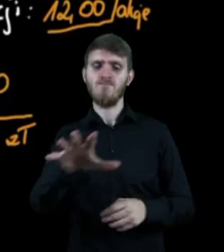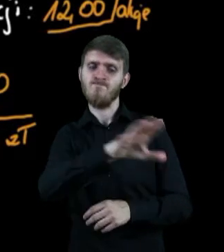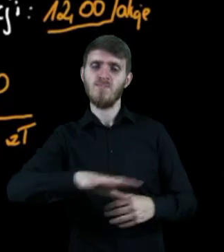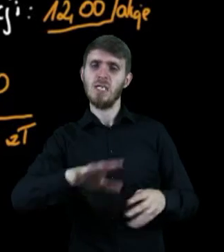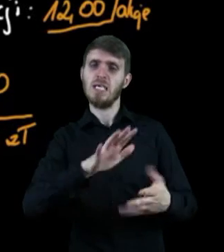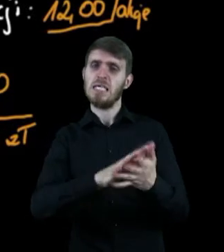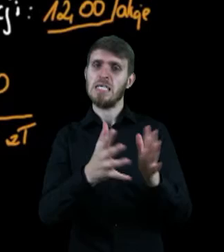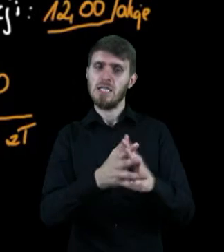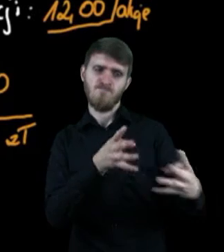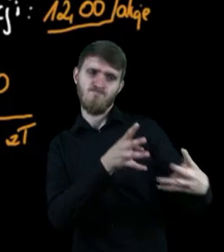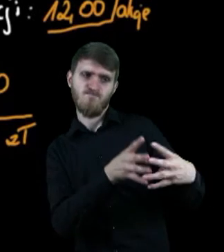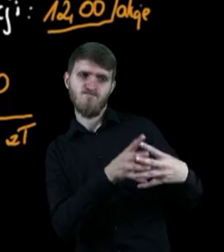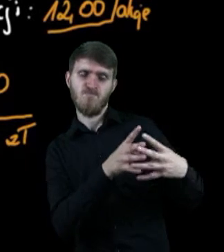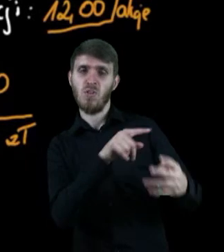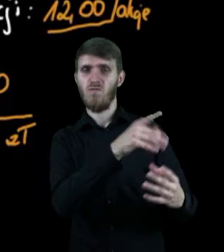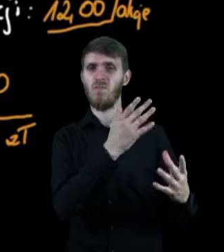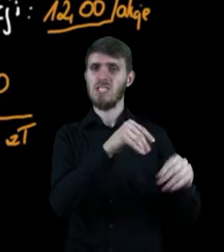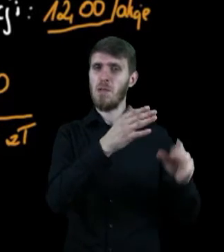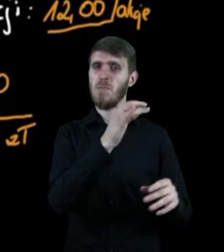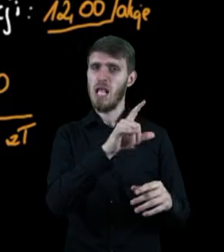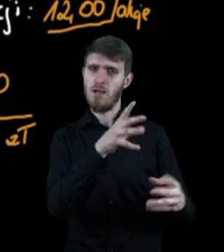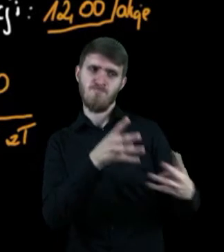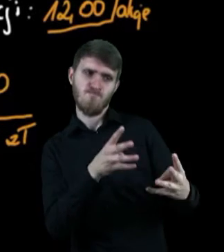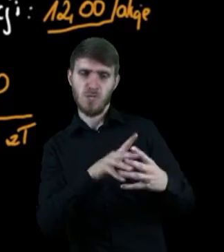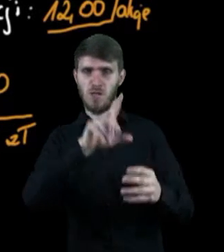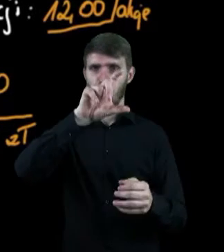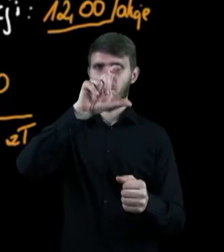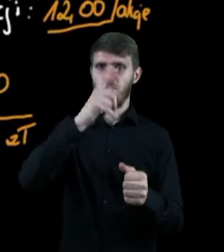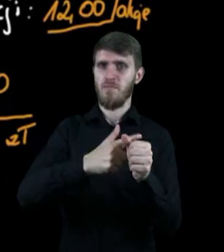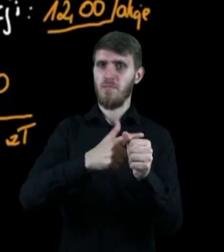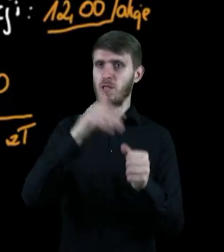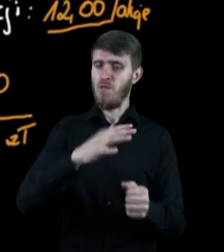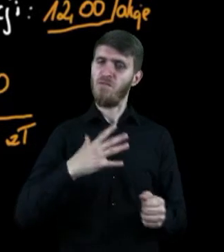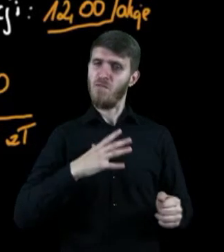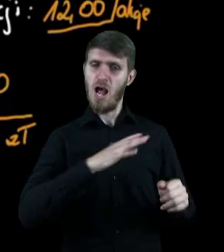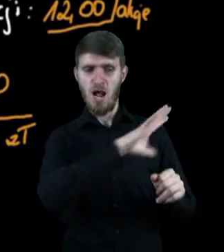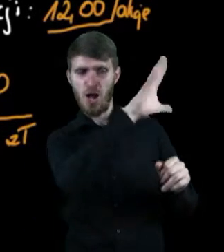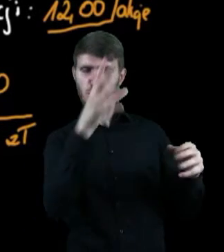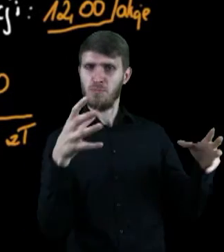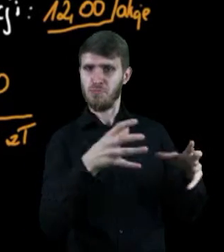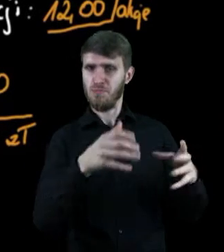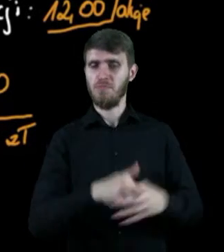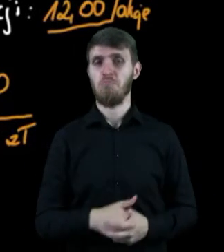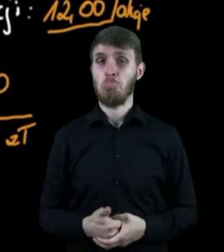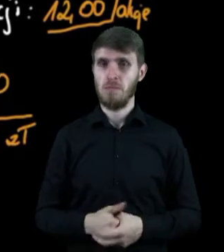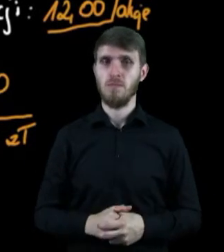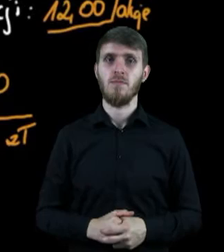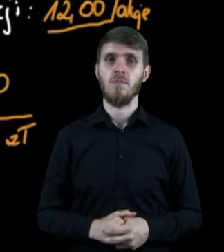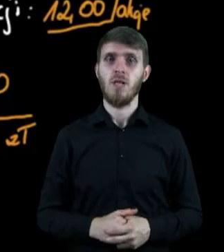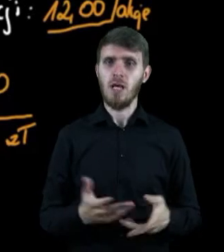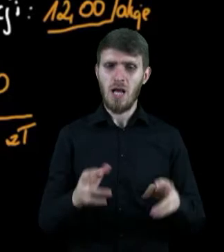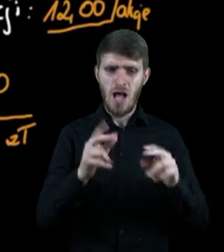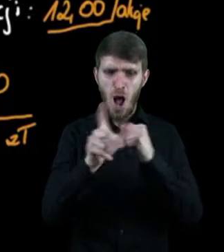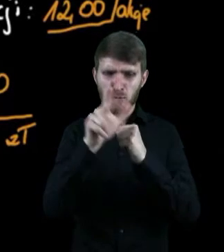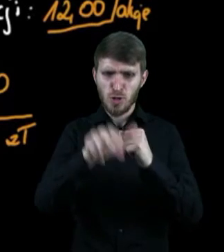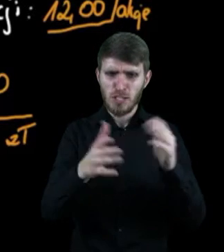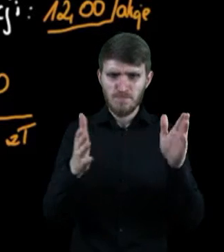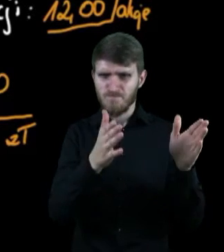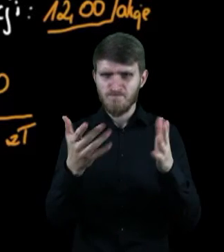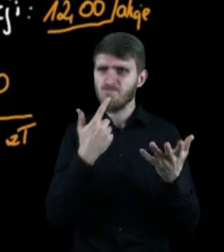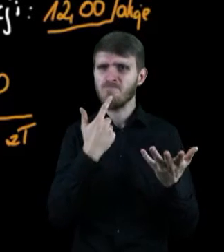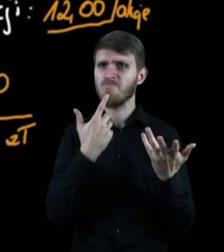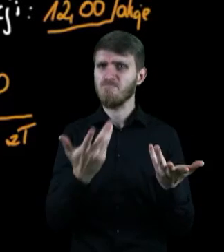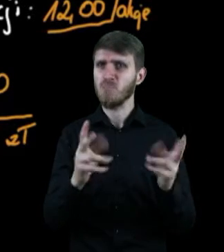Wartość aktywów w przekonaniu szeroko pojętego rynku, i wybaczcie tutaj za nieścisłość językową, wynosi, tak jak mówiliśmy, 220 tysięcy.